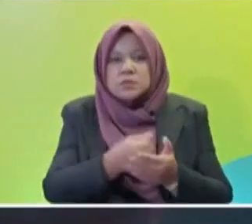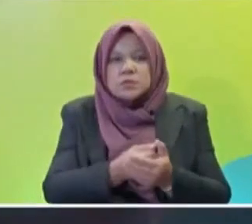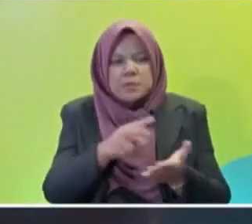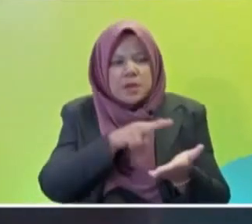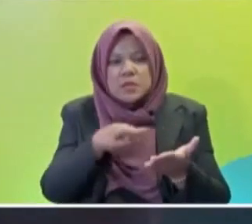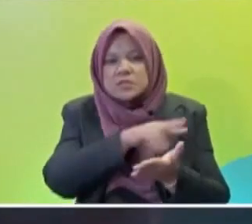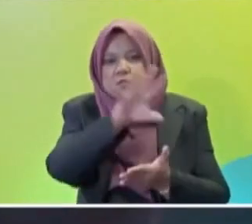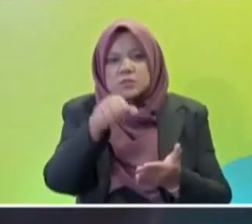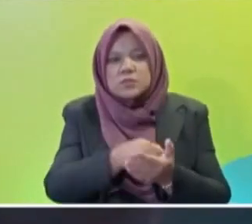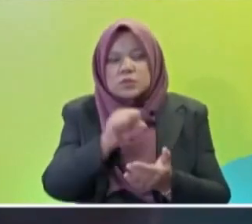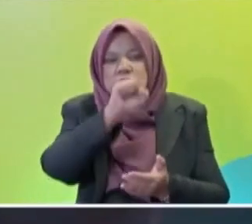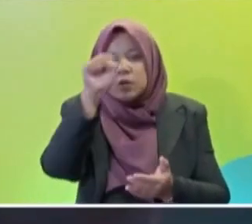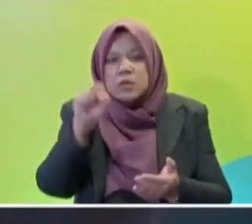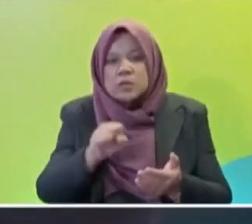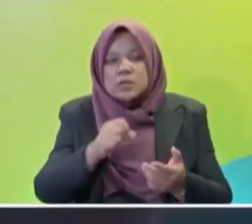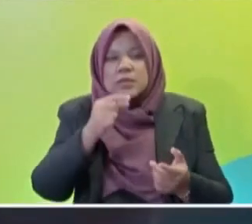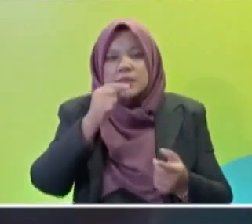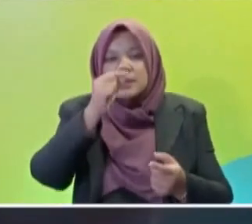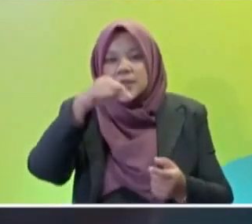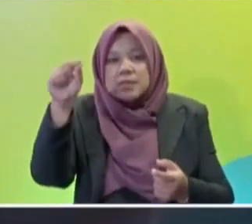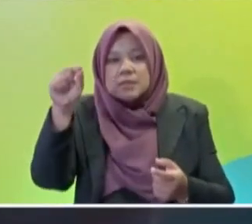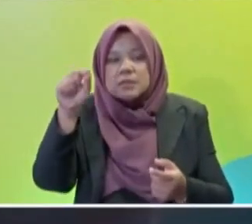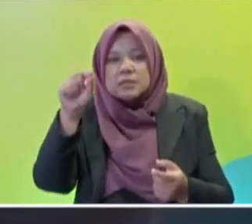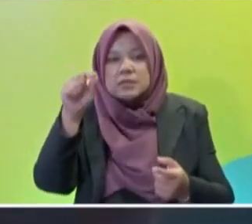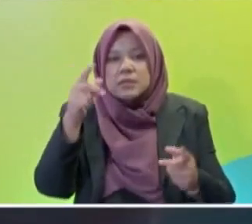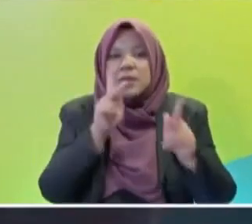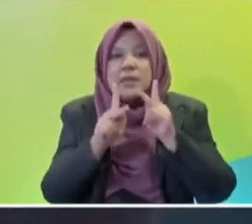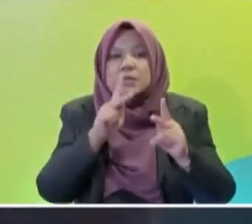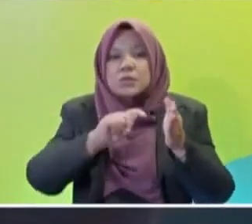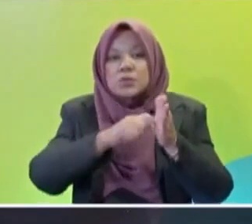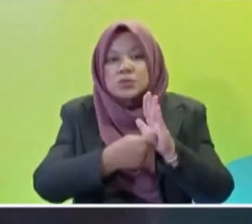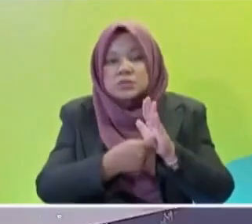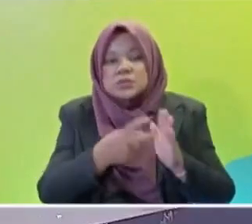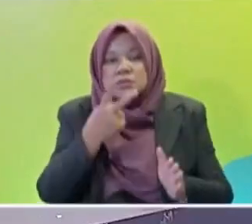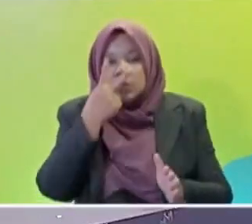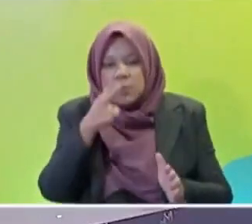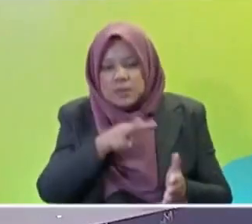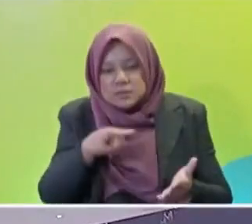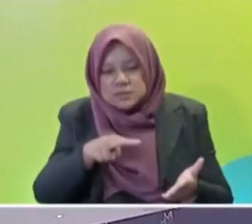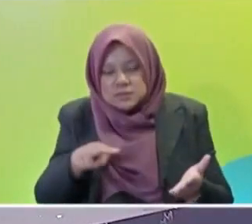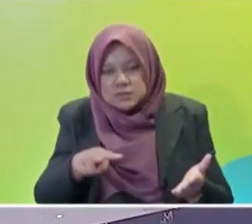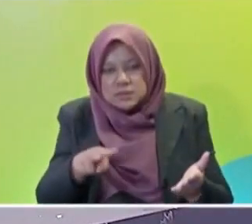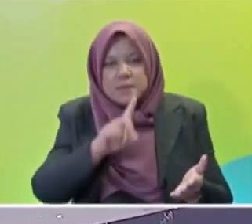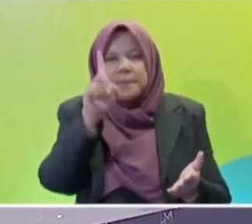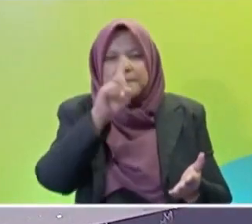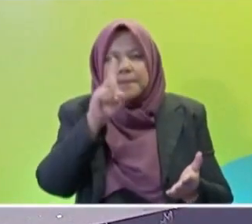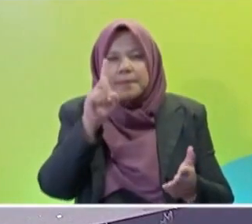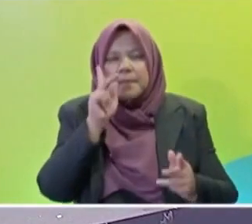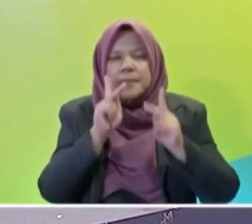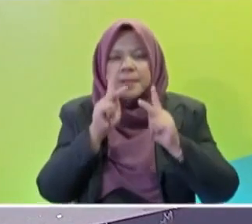soal dan terlebih dahulu kemudian tandai dengan kata-kata kunci lah oke sampai-sampai baca itu tidak jumpa